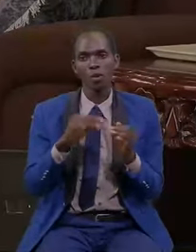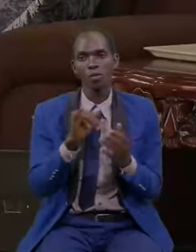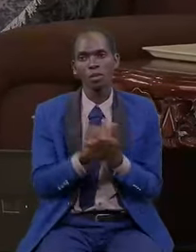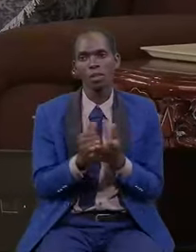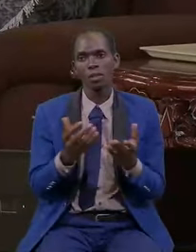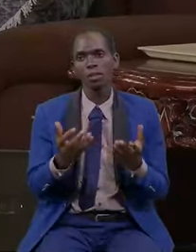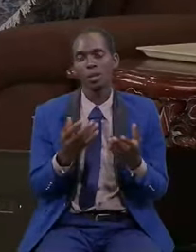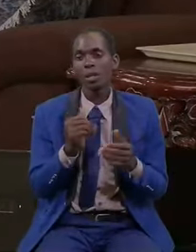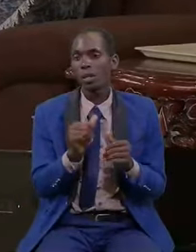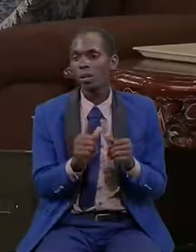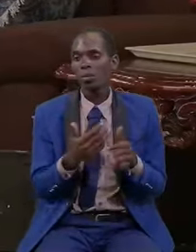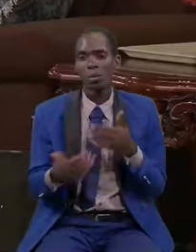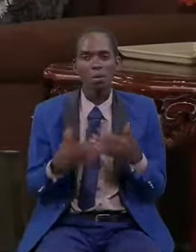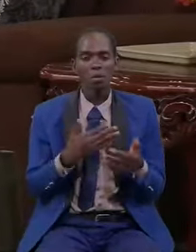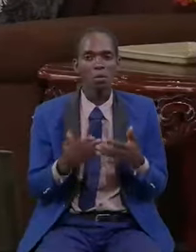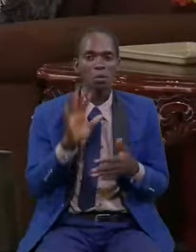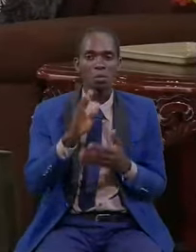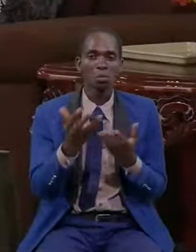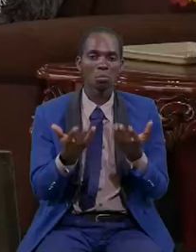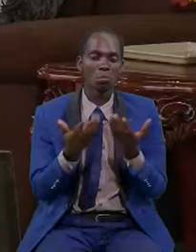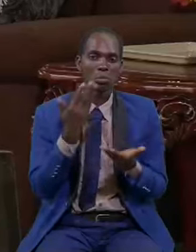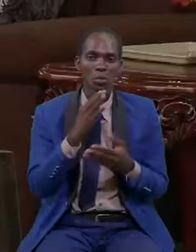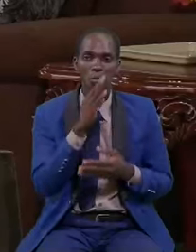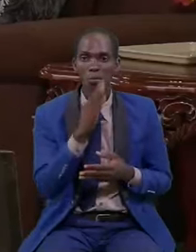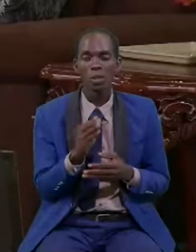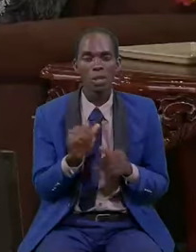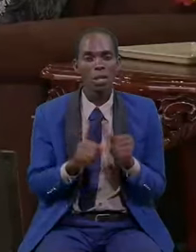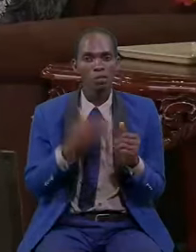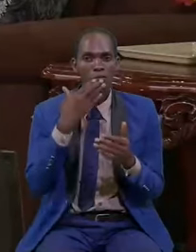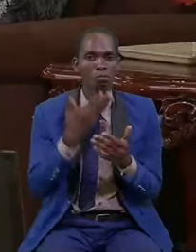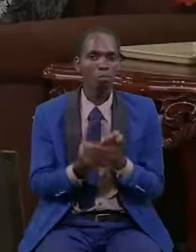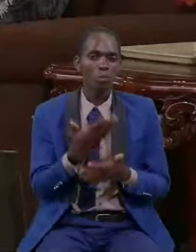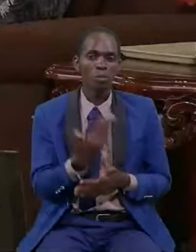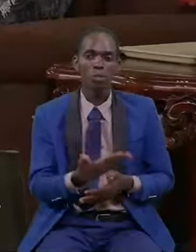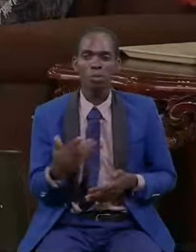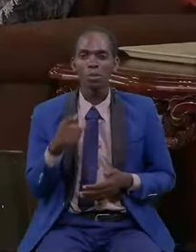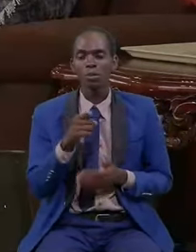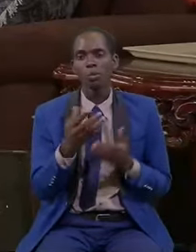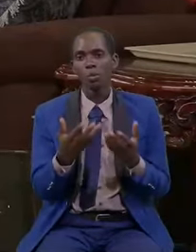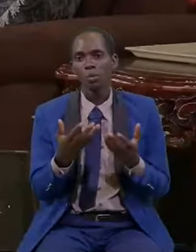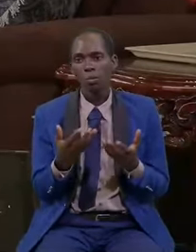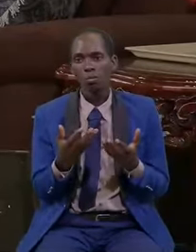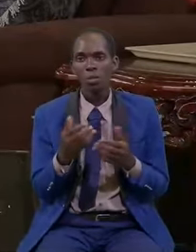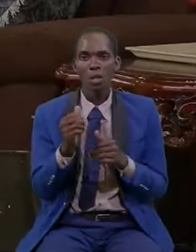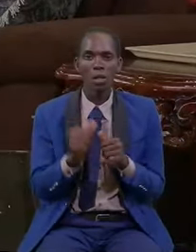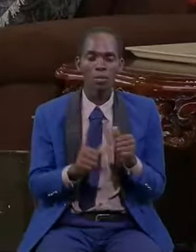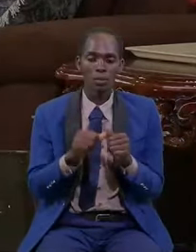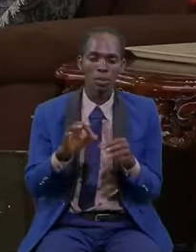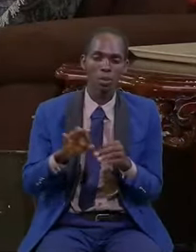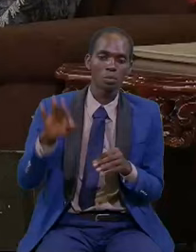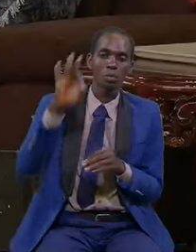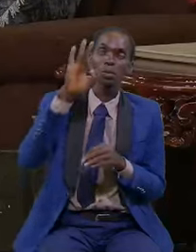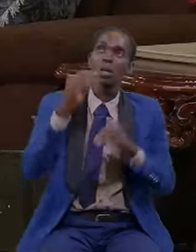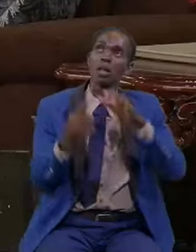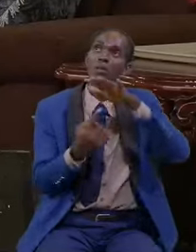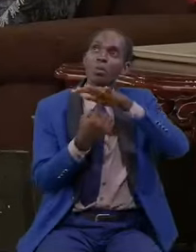désir. Donc, quel que soit le désir, toute bonne chose que vous voulez, toute hauteur spirituelle